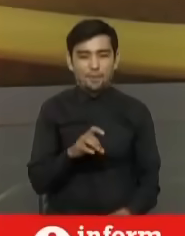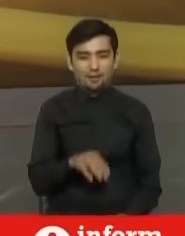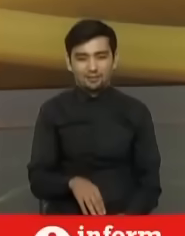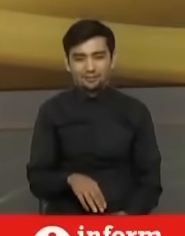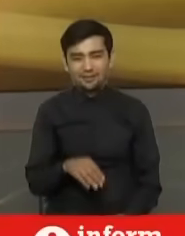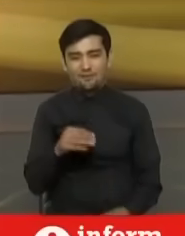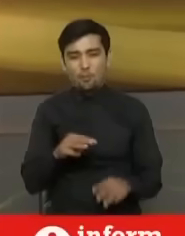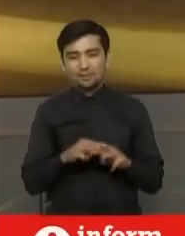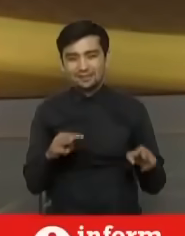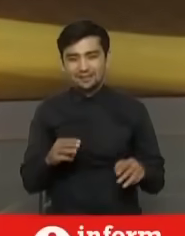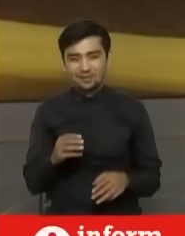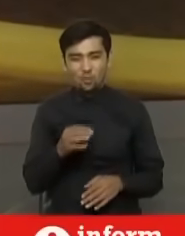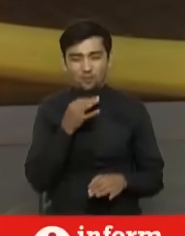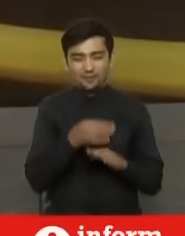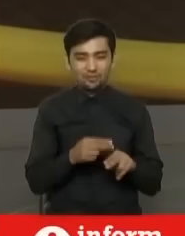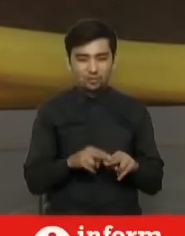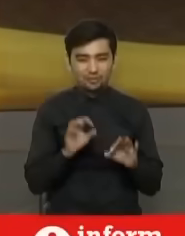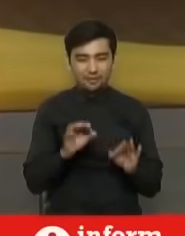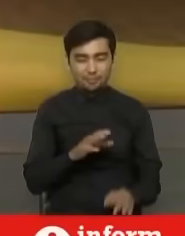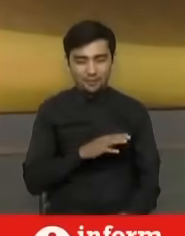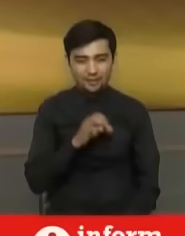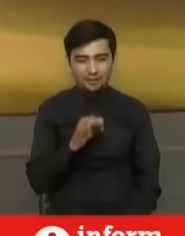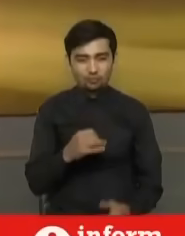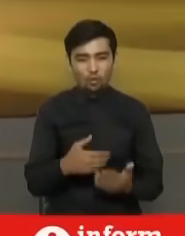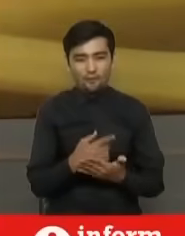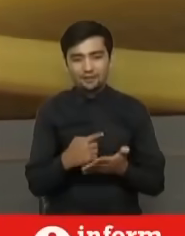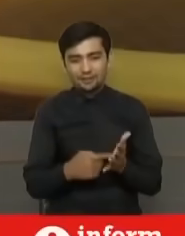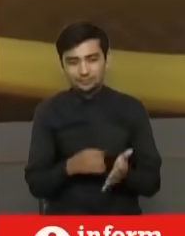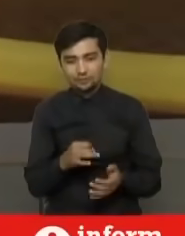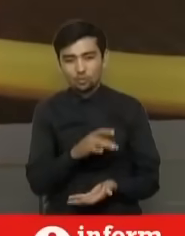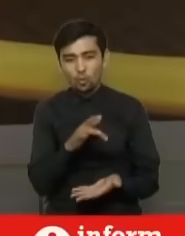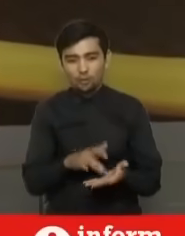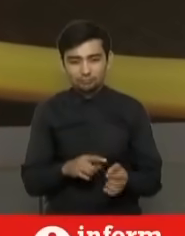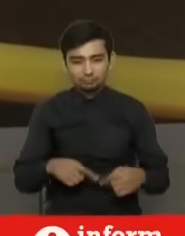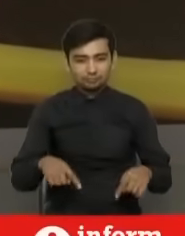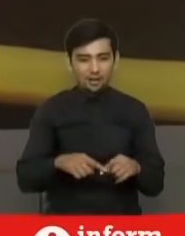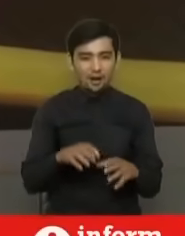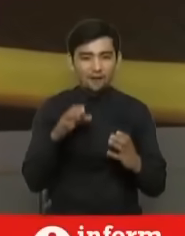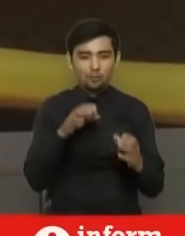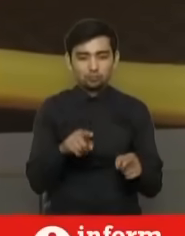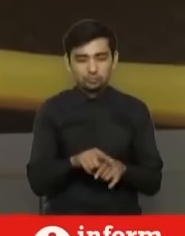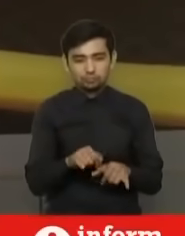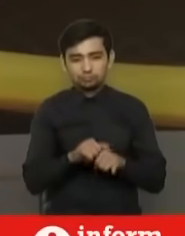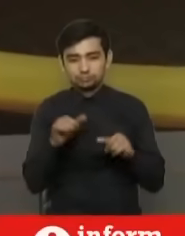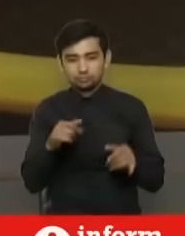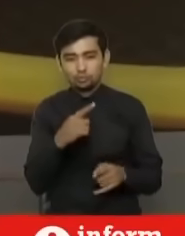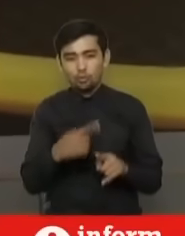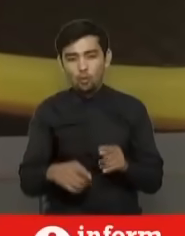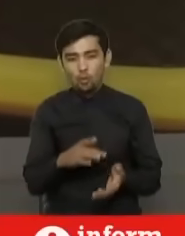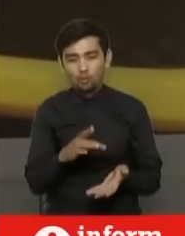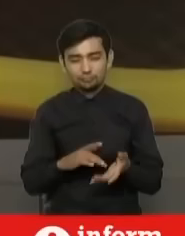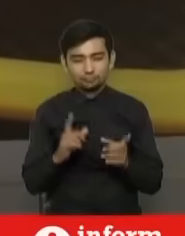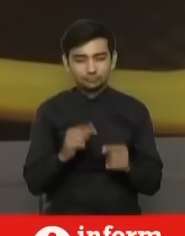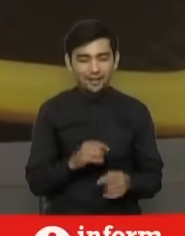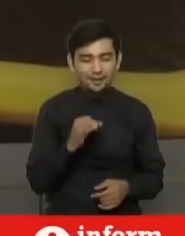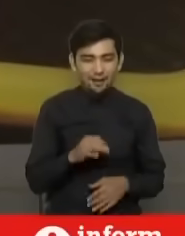көтерді. Жауапты ведомство басшысы жаңа талаптың көмегімен қалааралық бағыттағы автобустарға сұранысты арттырамыз деп отыр. Ал